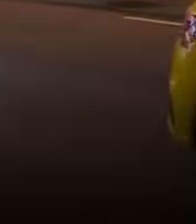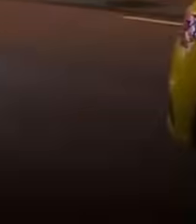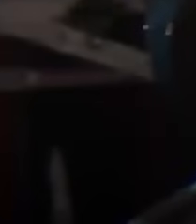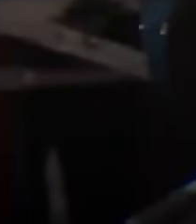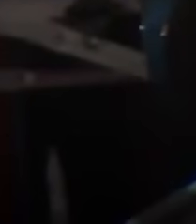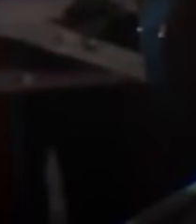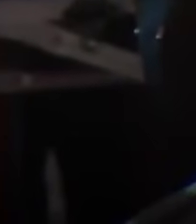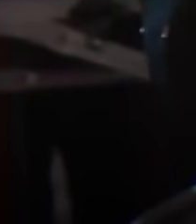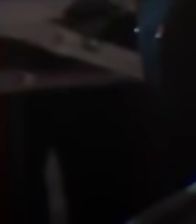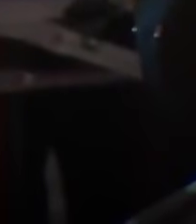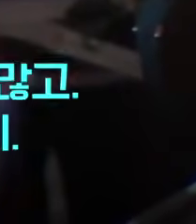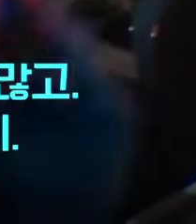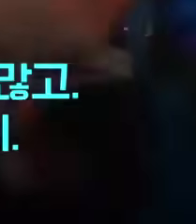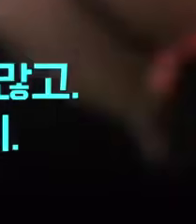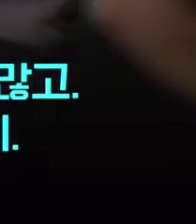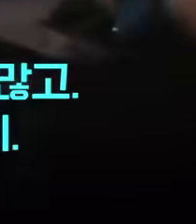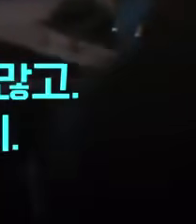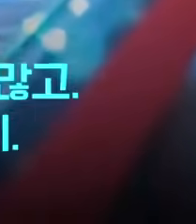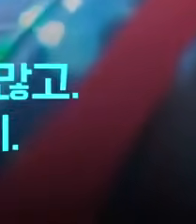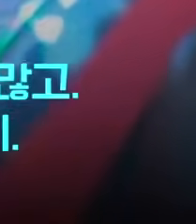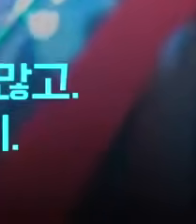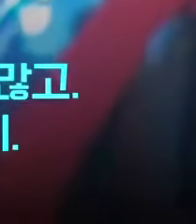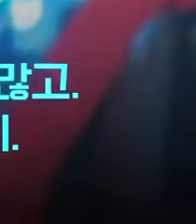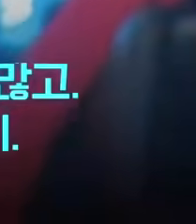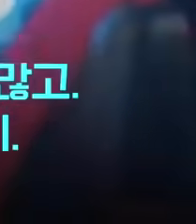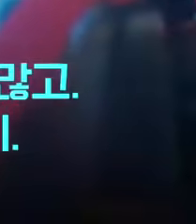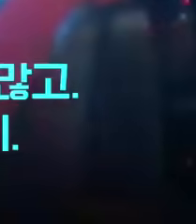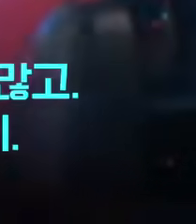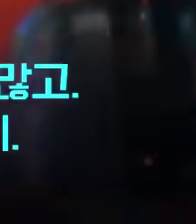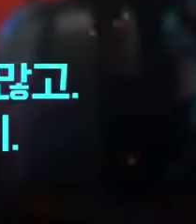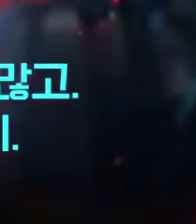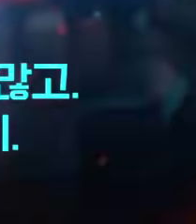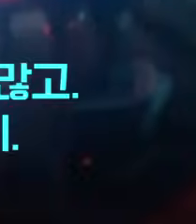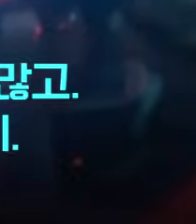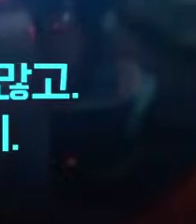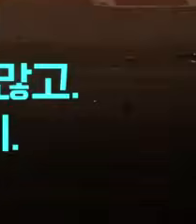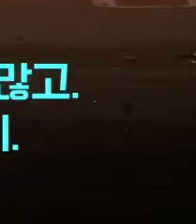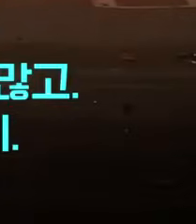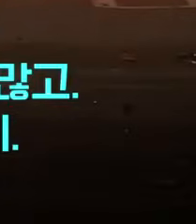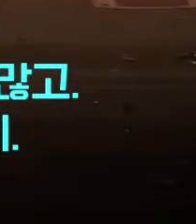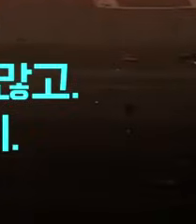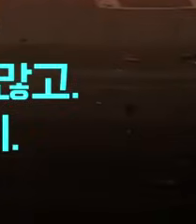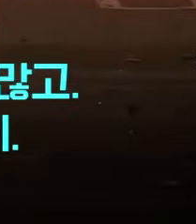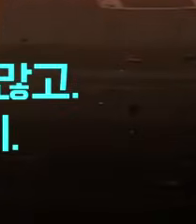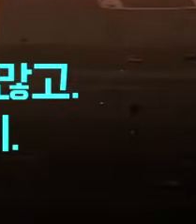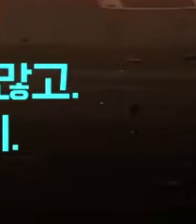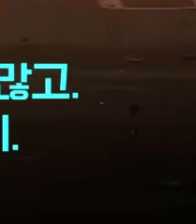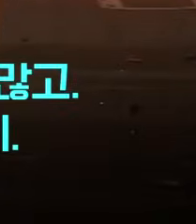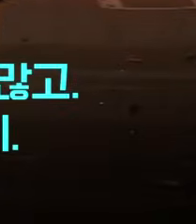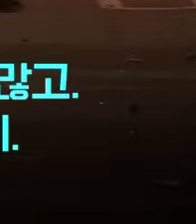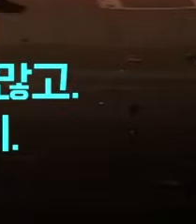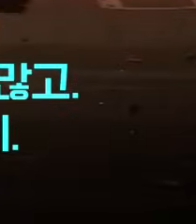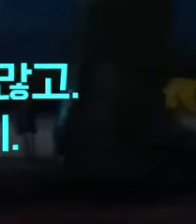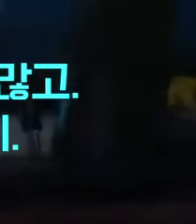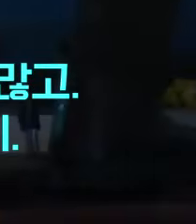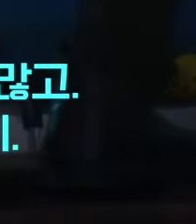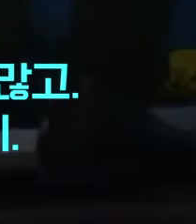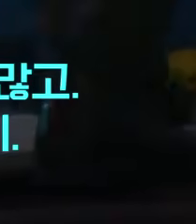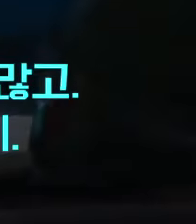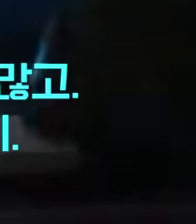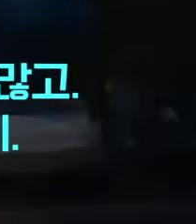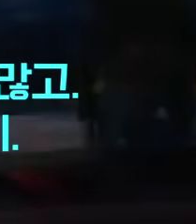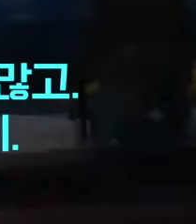길거리에 막 누워있는 거예요. 그리고 심폐소생술을 길거리에서 하는데 차들이 너무 많고 나머지는